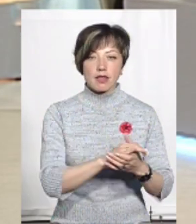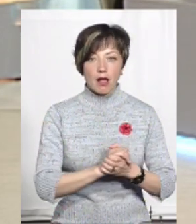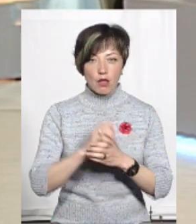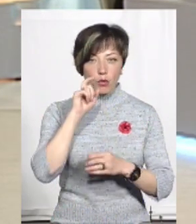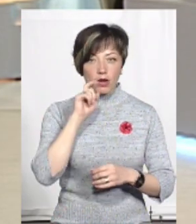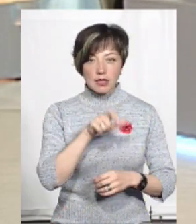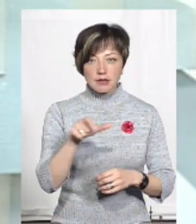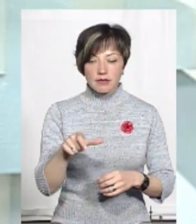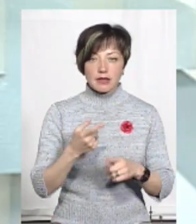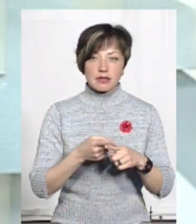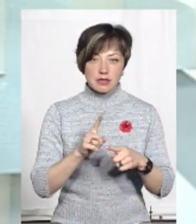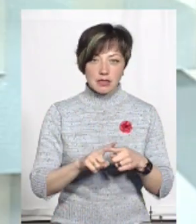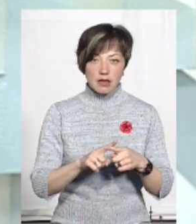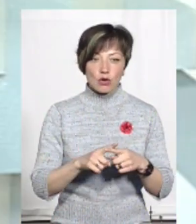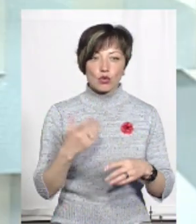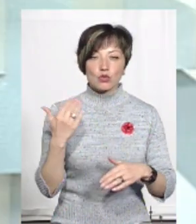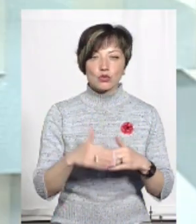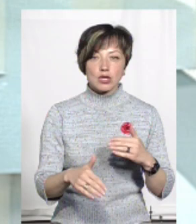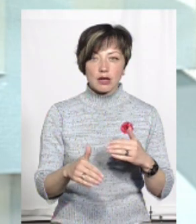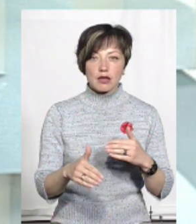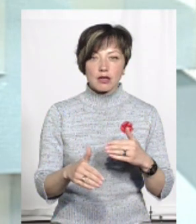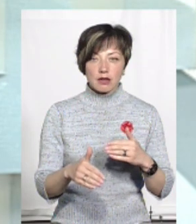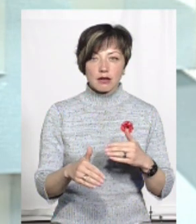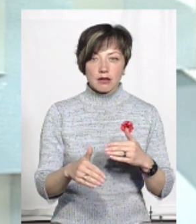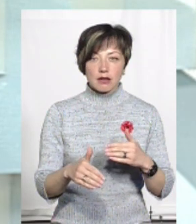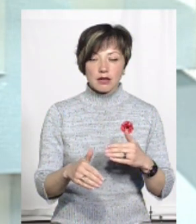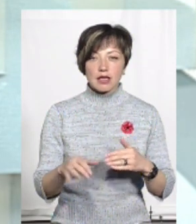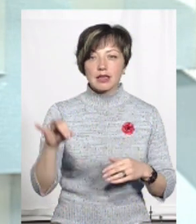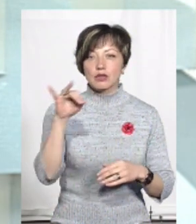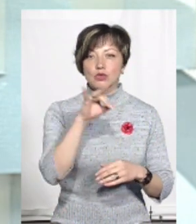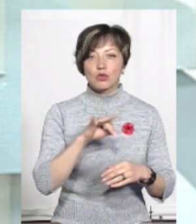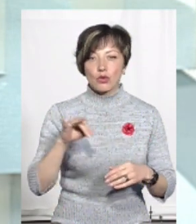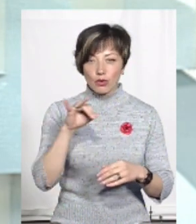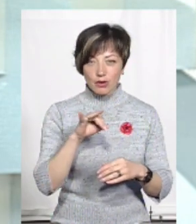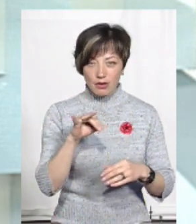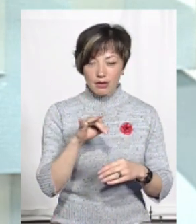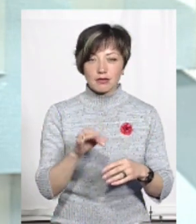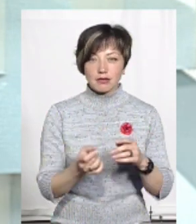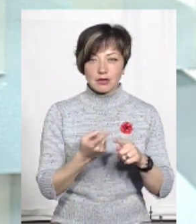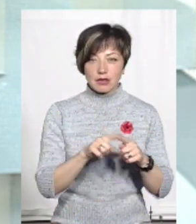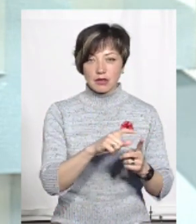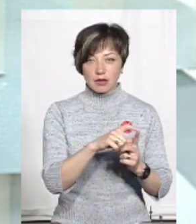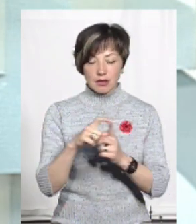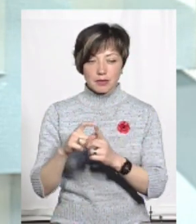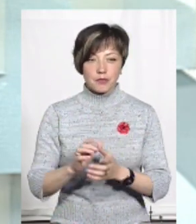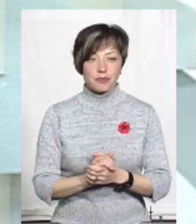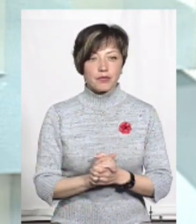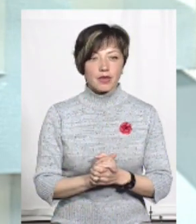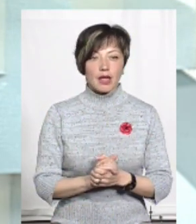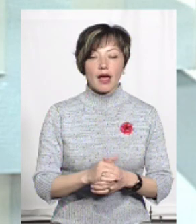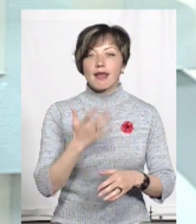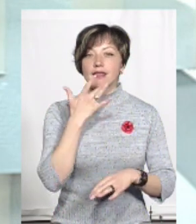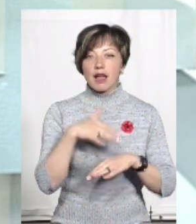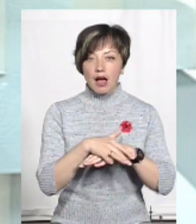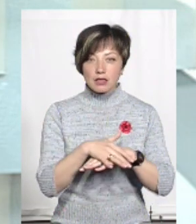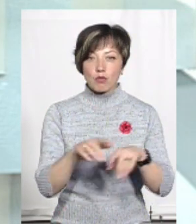теза, яка викликана вже довгим філософським, історією філософського дискурсу. Ще Гегель, якщо не помиляюся, казав, що